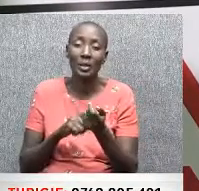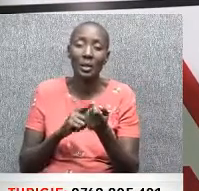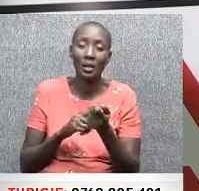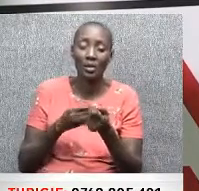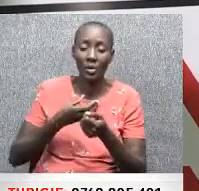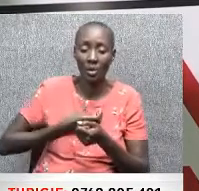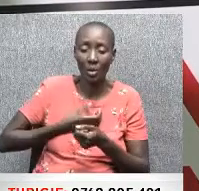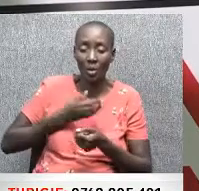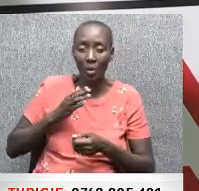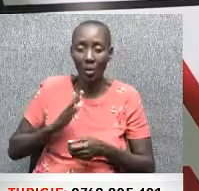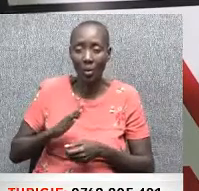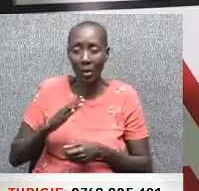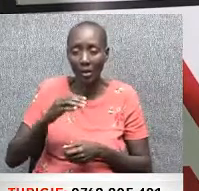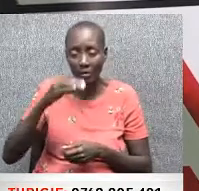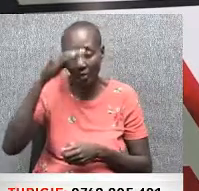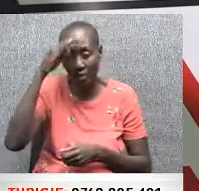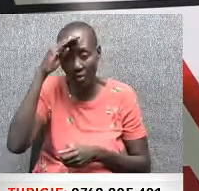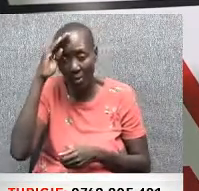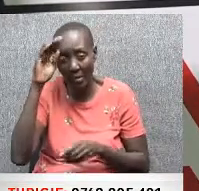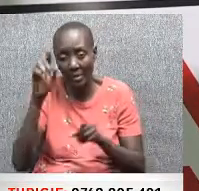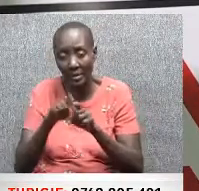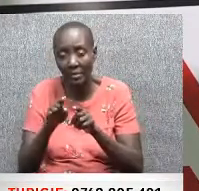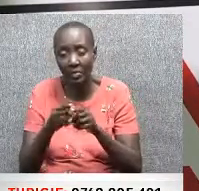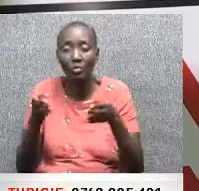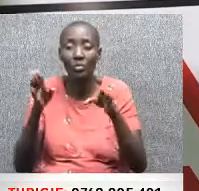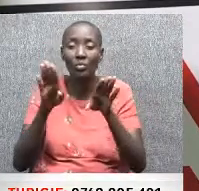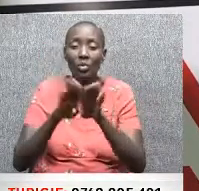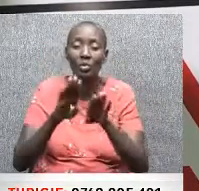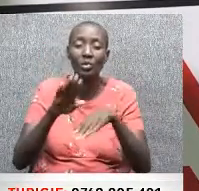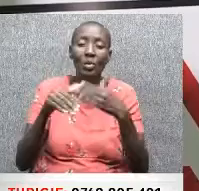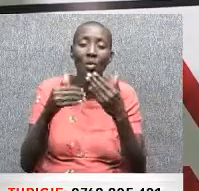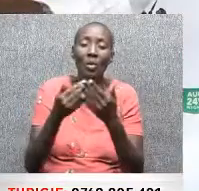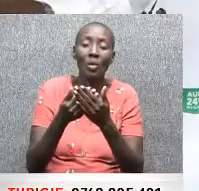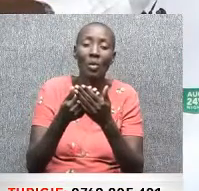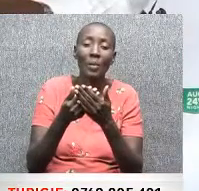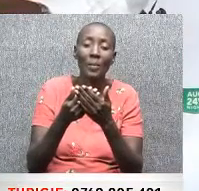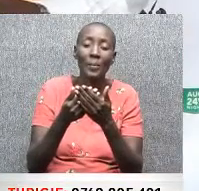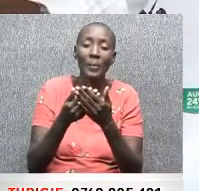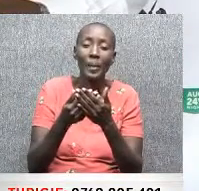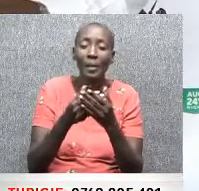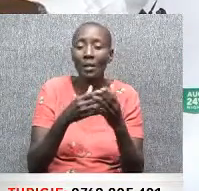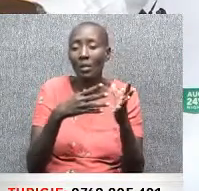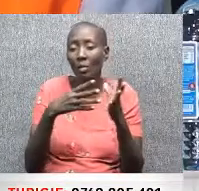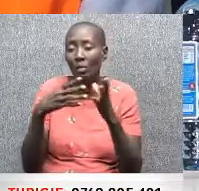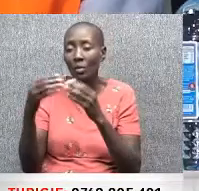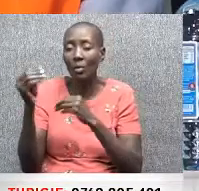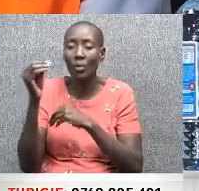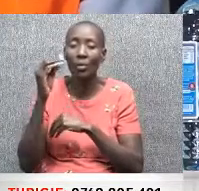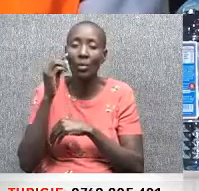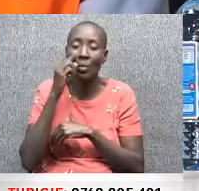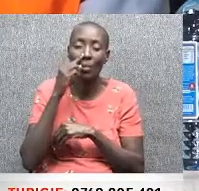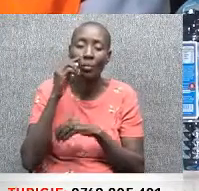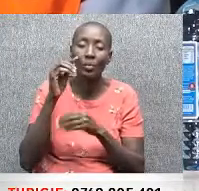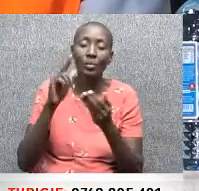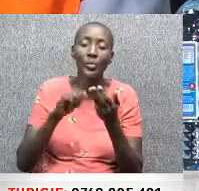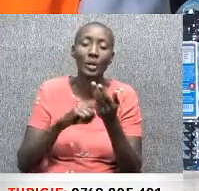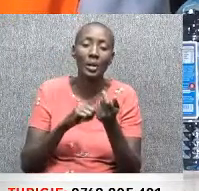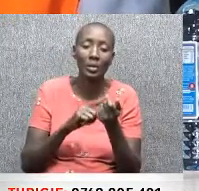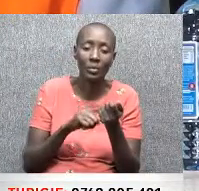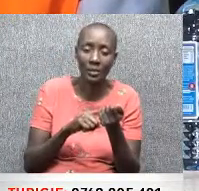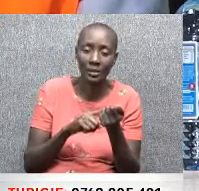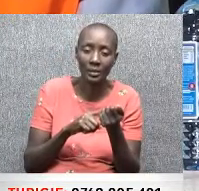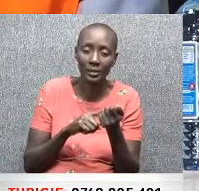mabaa zao saa 11 ili sote kwa nyumbani tuweze kuhesabiwa. Mkurugenzi mkuu wa shirika la takwimu nchini Bwana Zakari